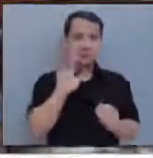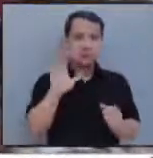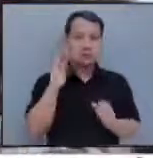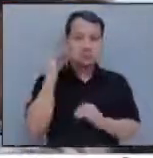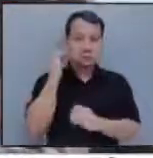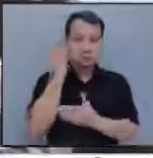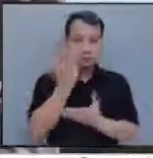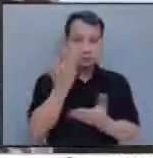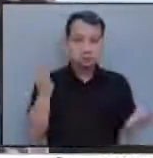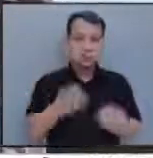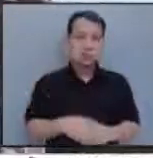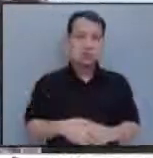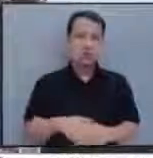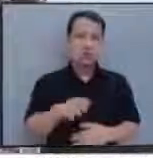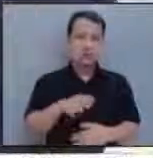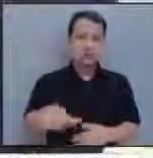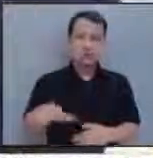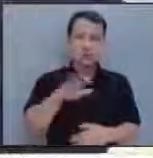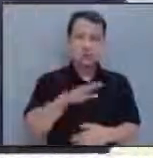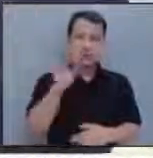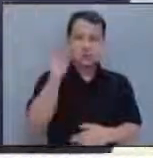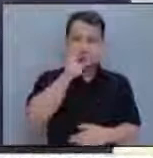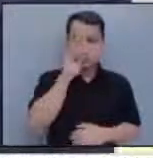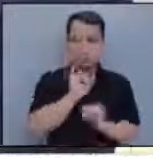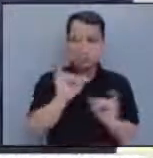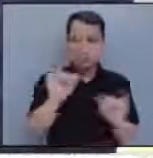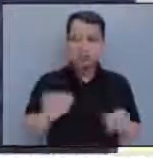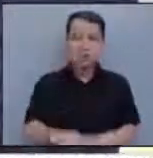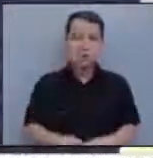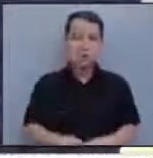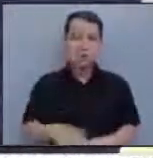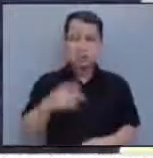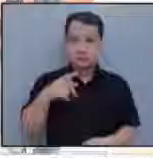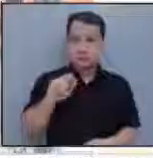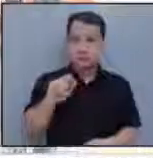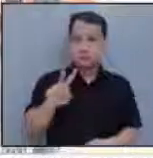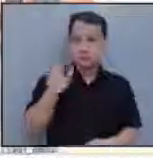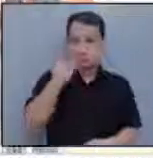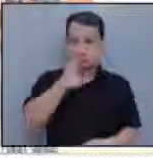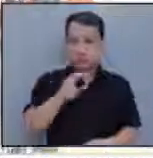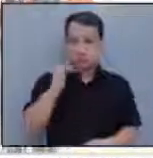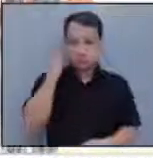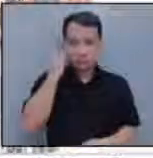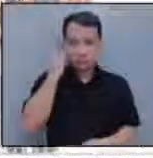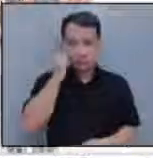na pangarap ng mga Pilipino. Mula sa PTV Cebu, John Arua, para sa Bayan.